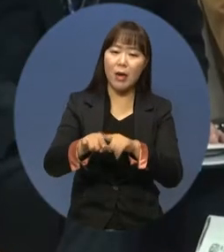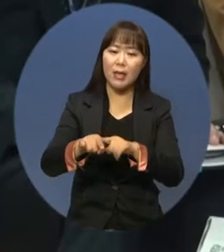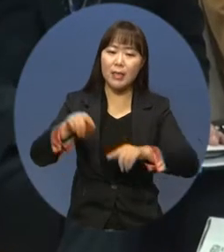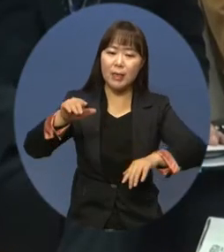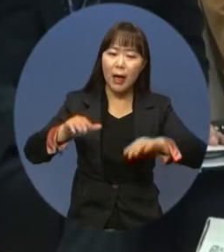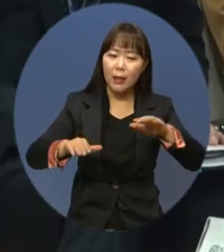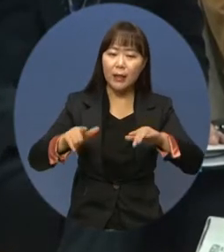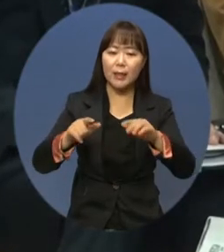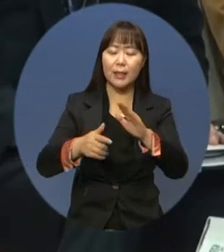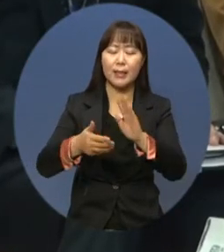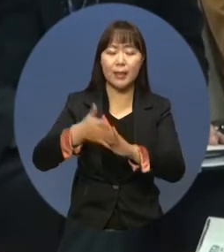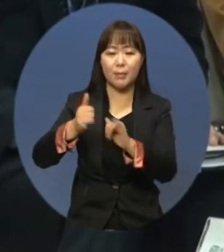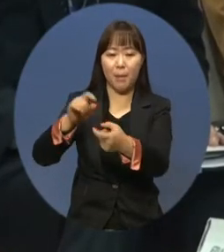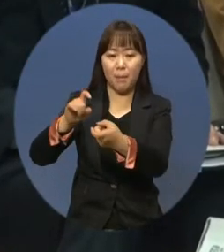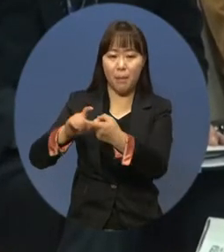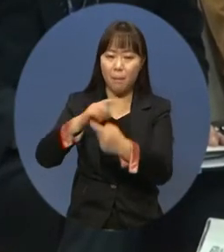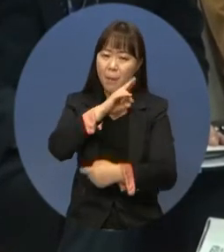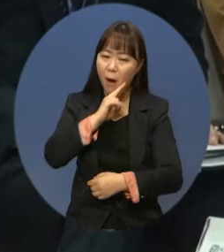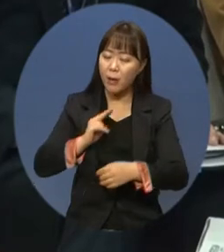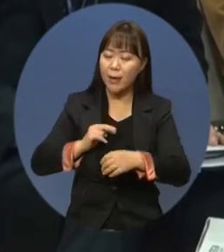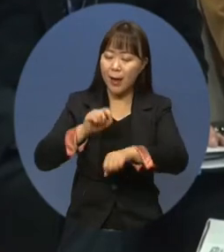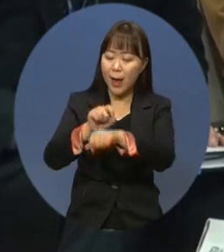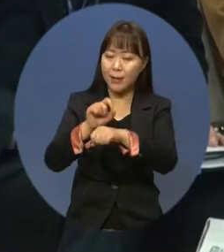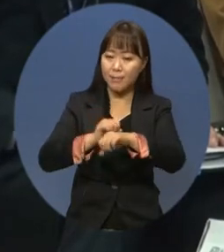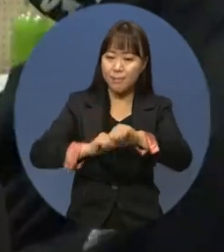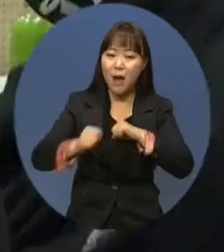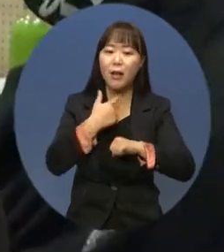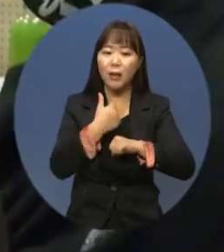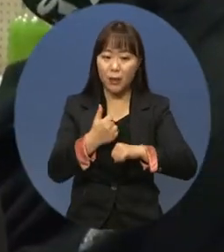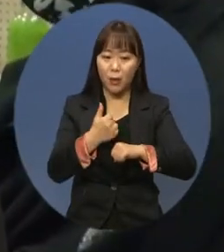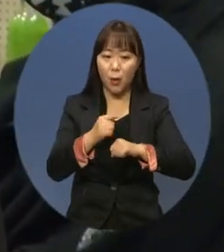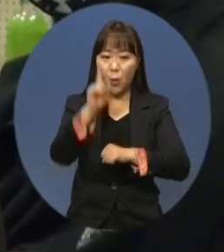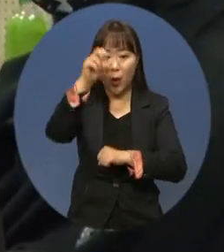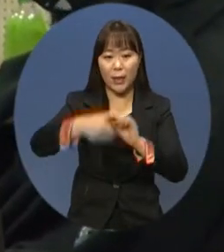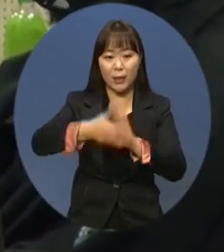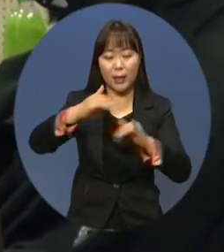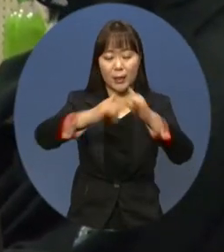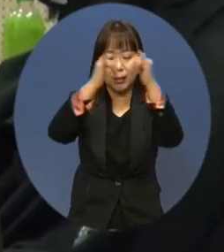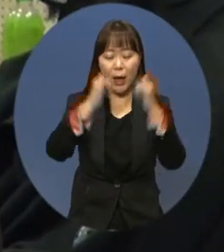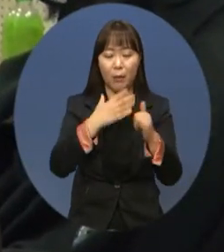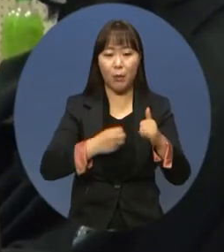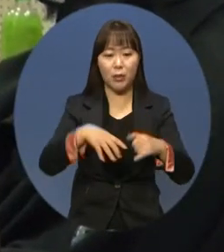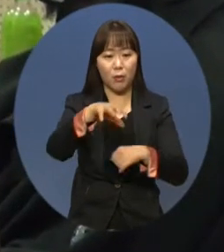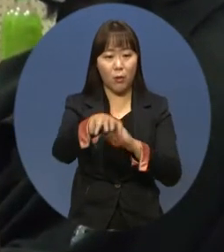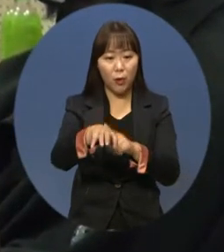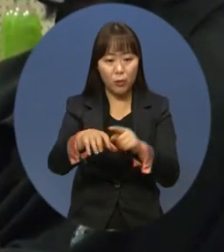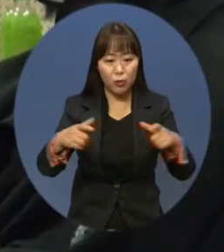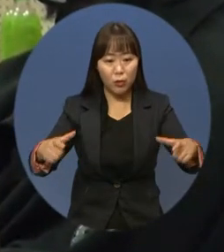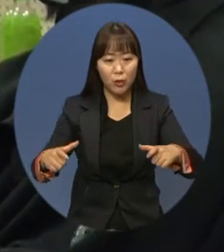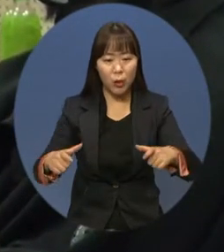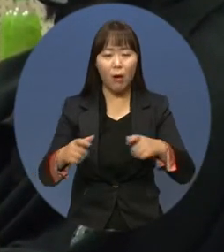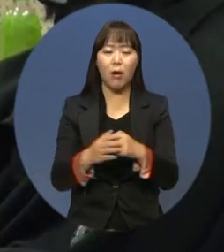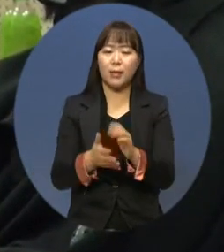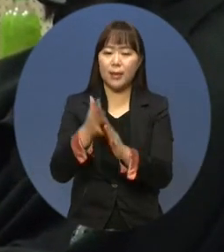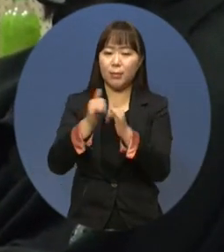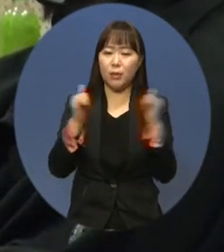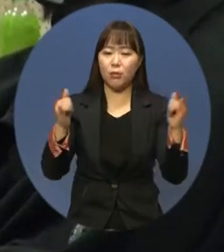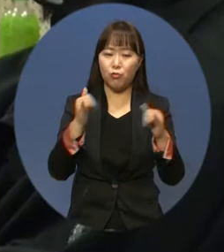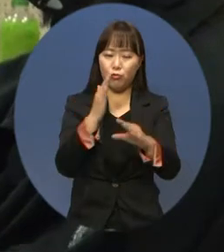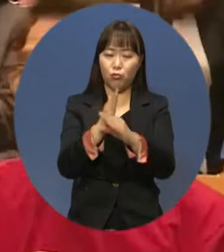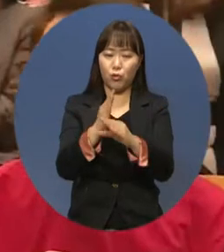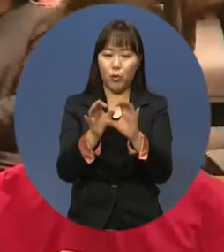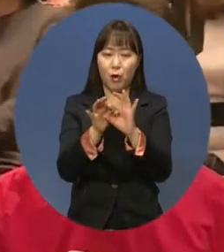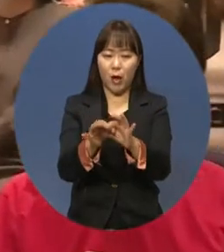차별적인 시민 편의 행정을 펼쳐온 고양시가 사회복지 영역에서도 시민 중심의 눈높이 나눔 운동에